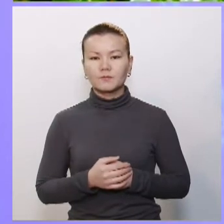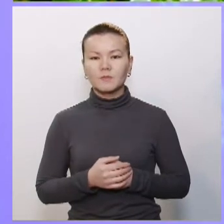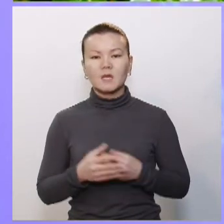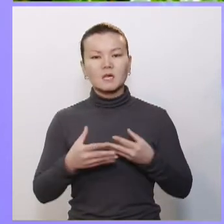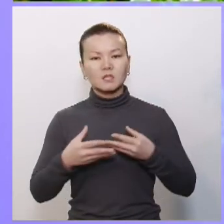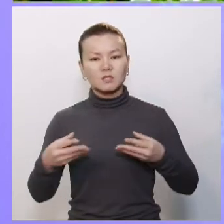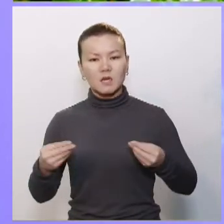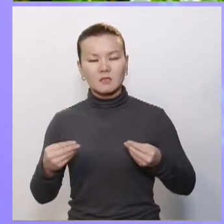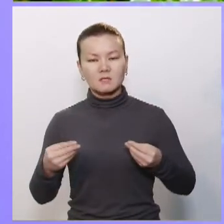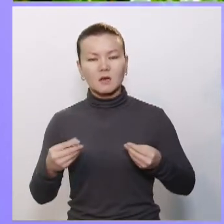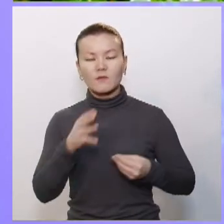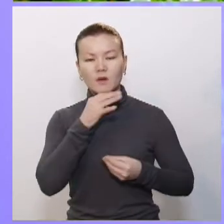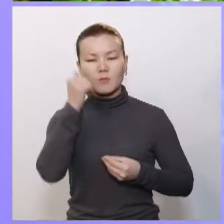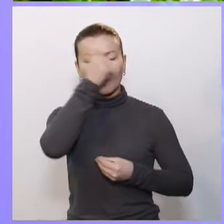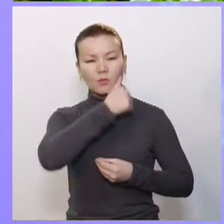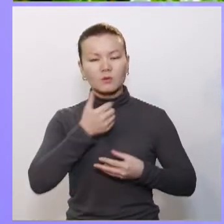Жаз мезгили.